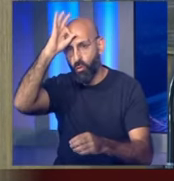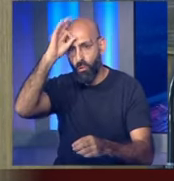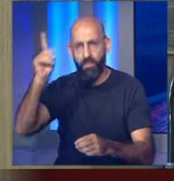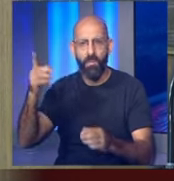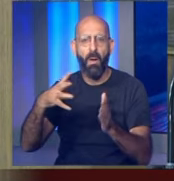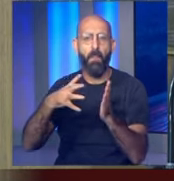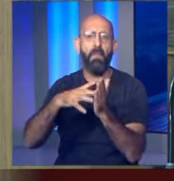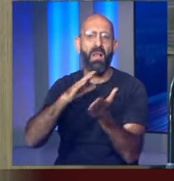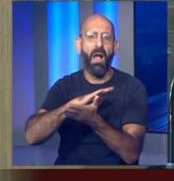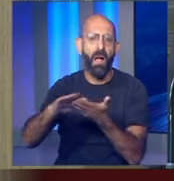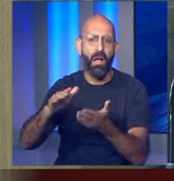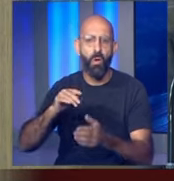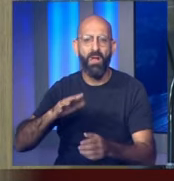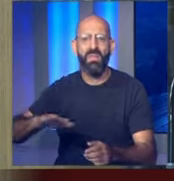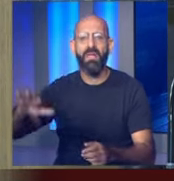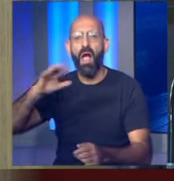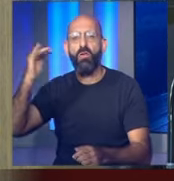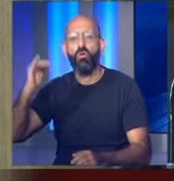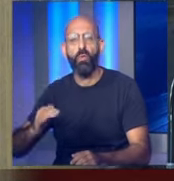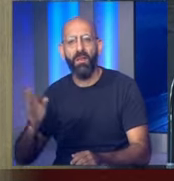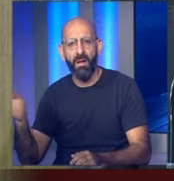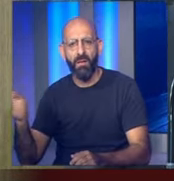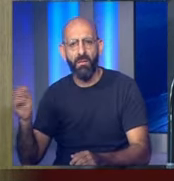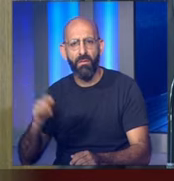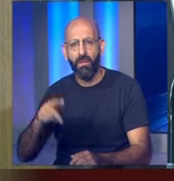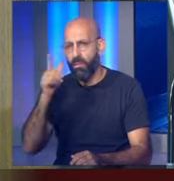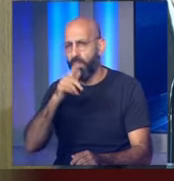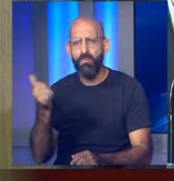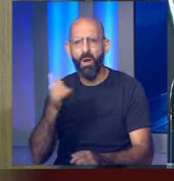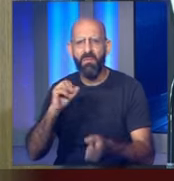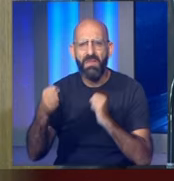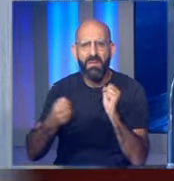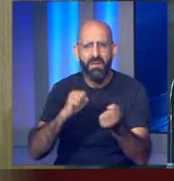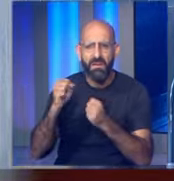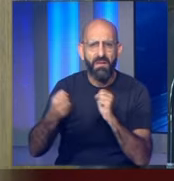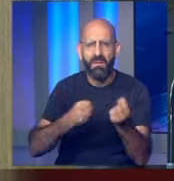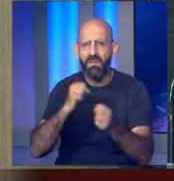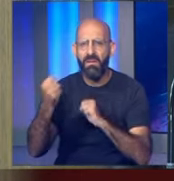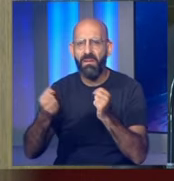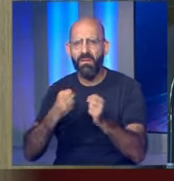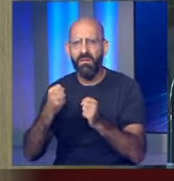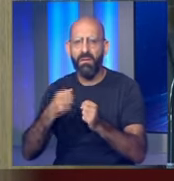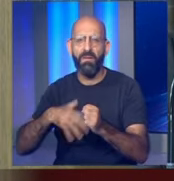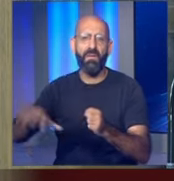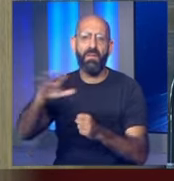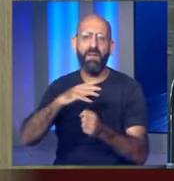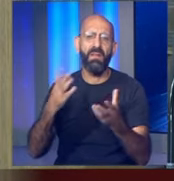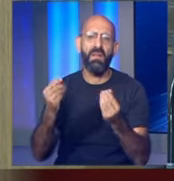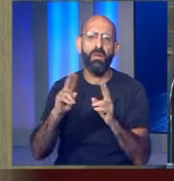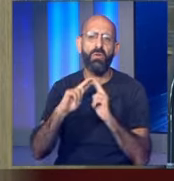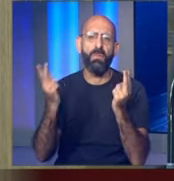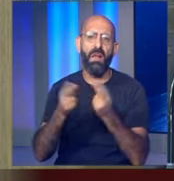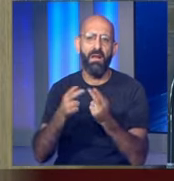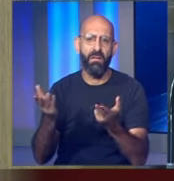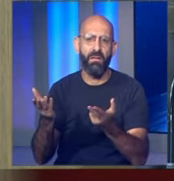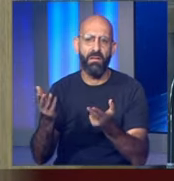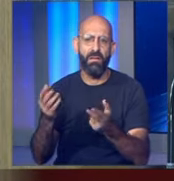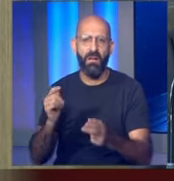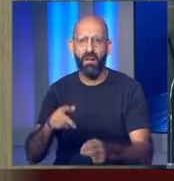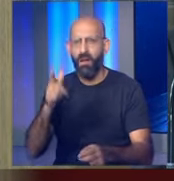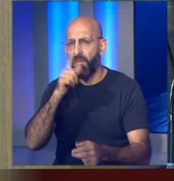المجتمعات المستضيفة للنازحين اللبنانيين من أهلنا بجنوب بالبقاع بالضاحية، هناك خشية من توترات